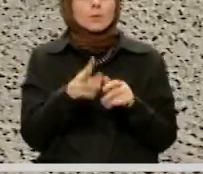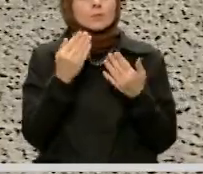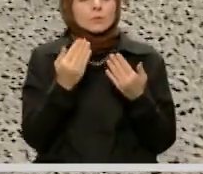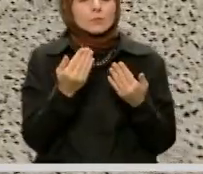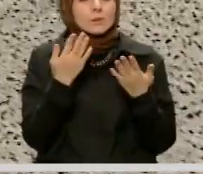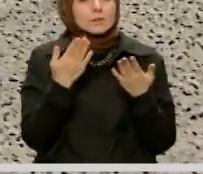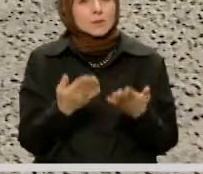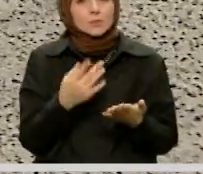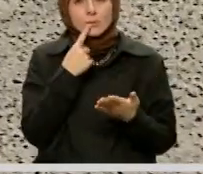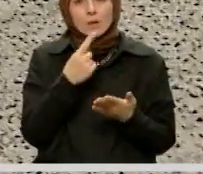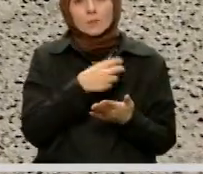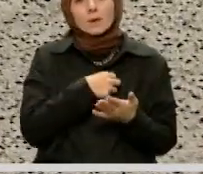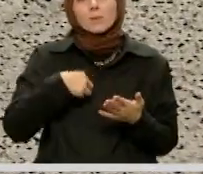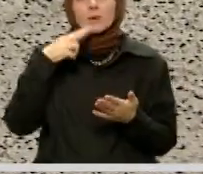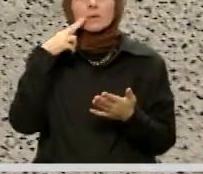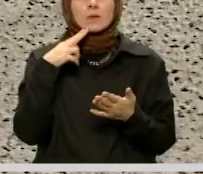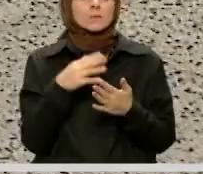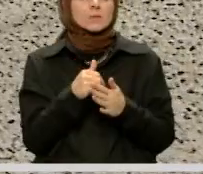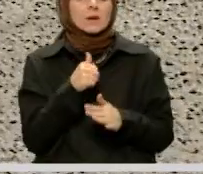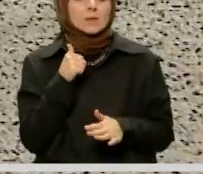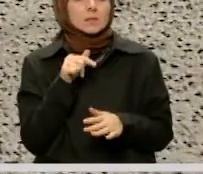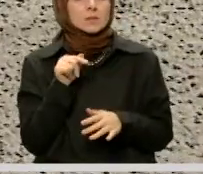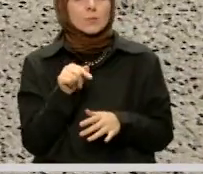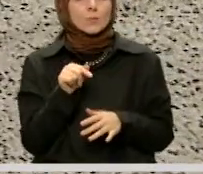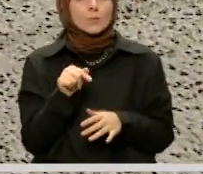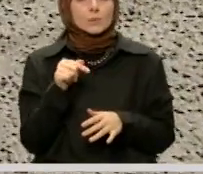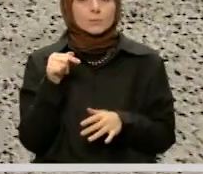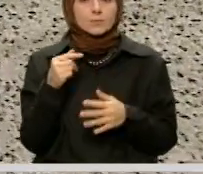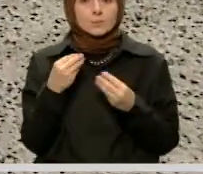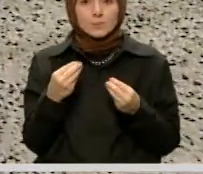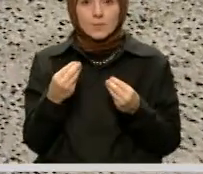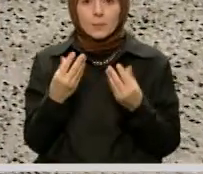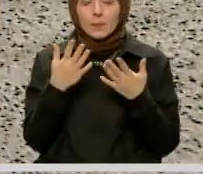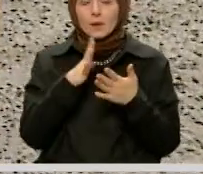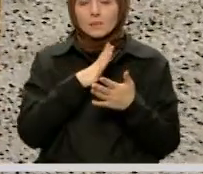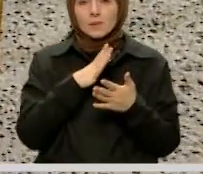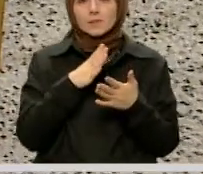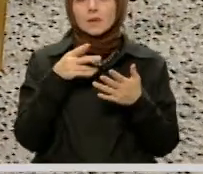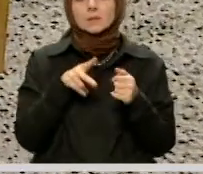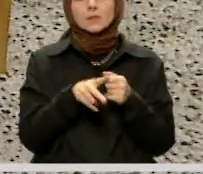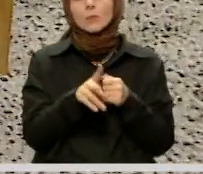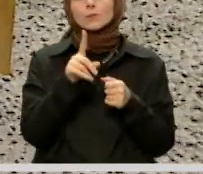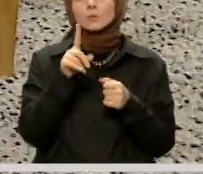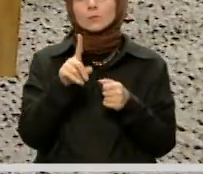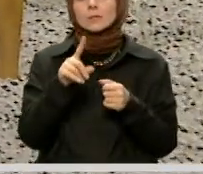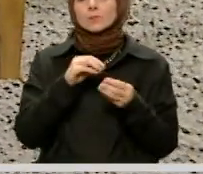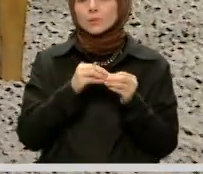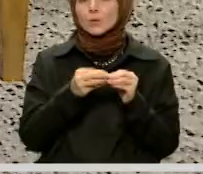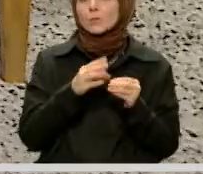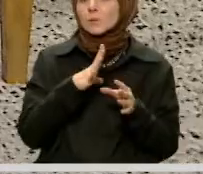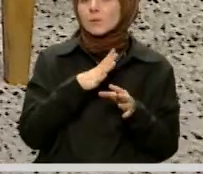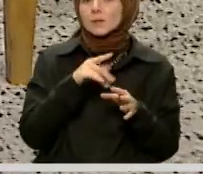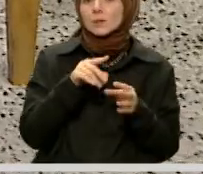demiştir Efendimiz. Arkasında aslında yine bu hikmet var. Yani yolculuğun bir meşakkatı, bir sıkıntısı vardır. O sıkıntı